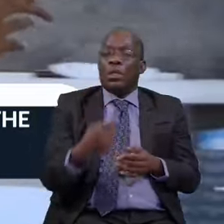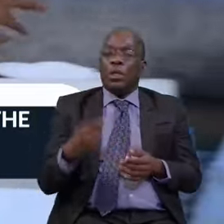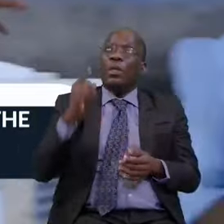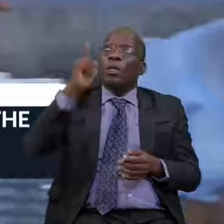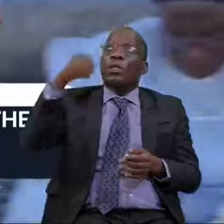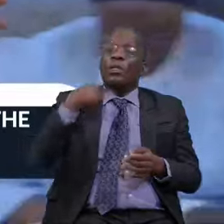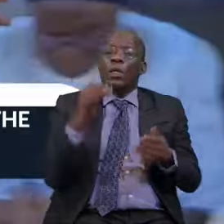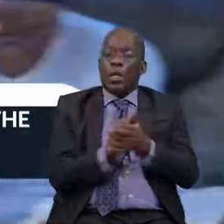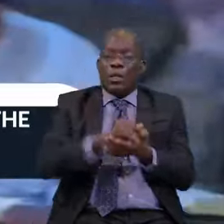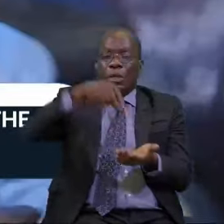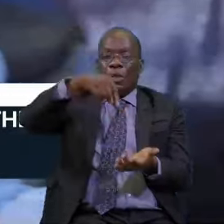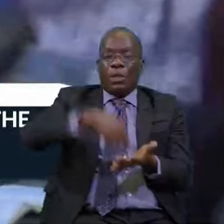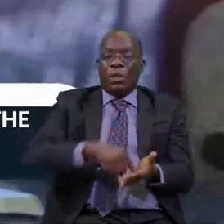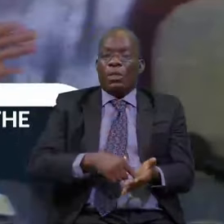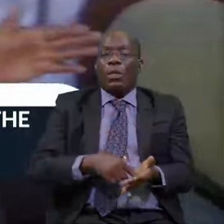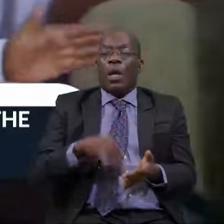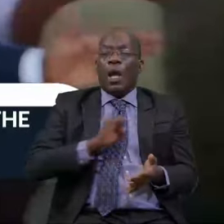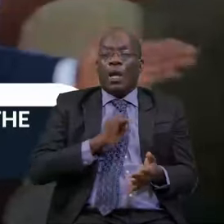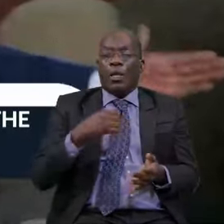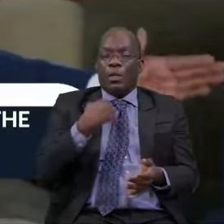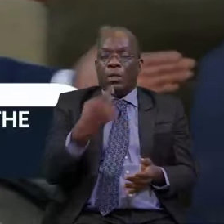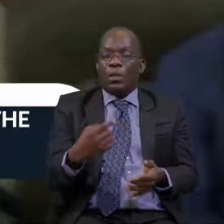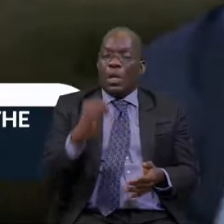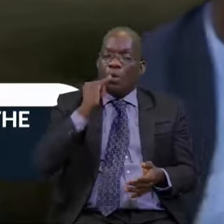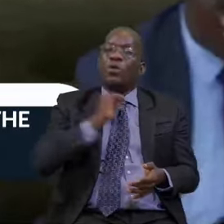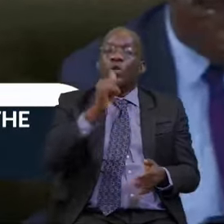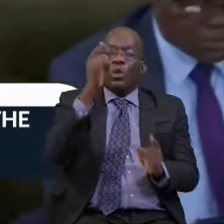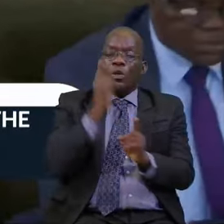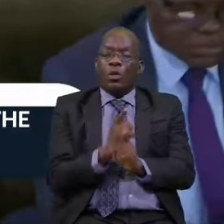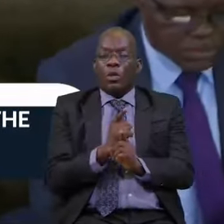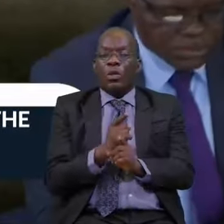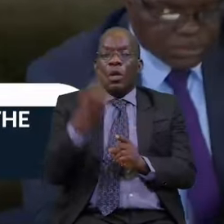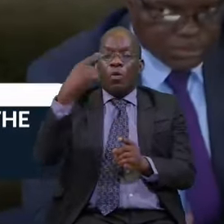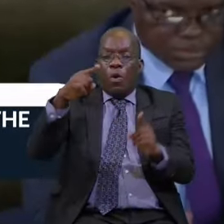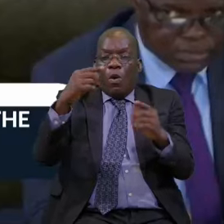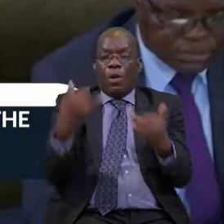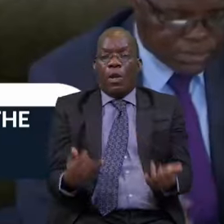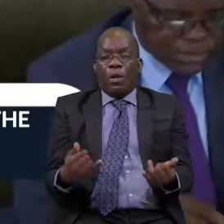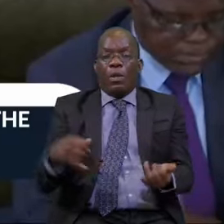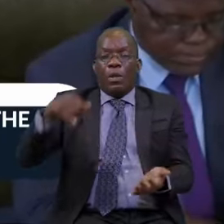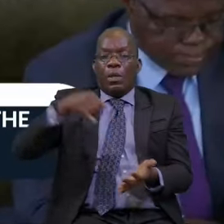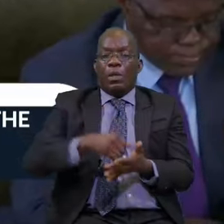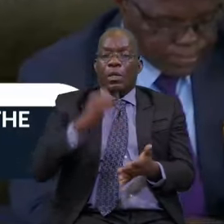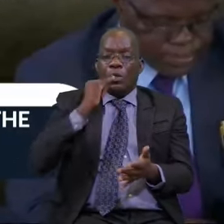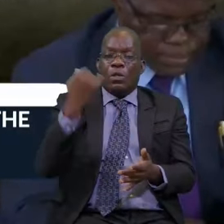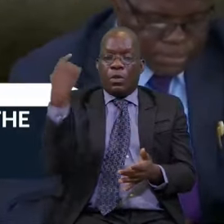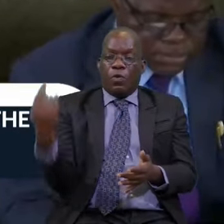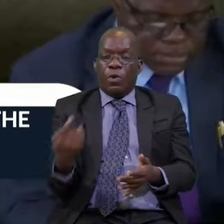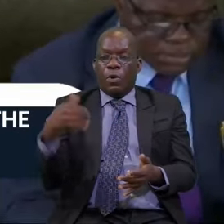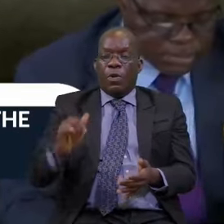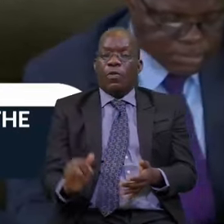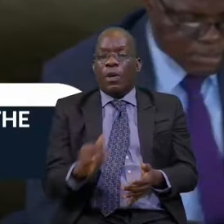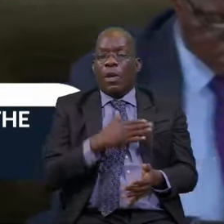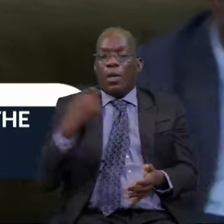gens que ce que j'ai dit, ce n'est pas pour ce temps maintenant, c'est pour toujours et pour